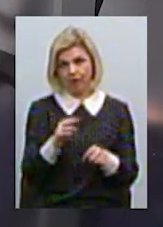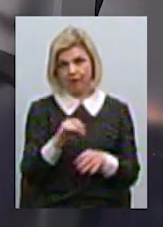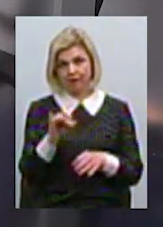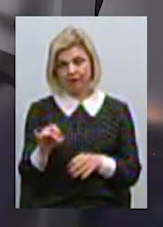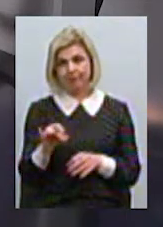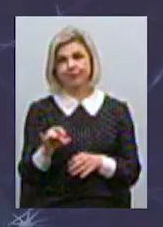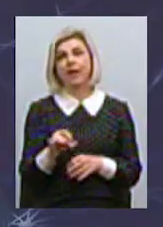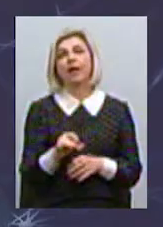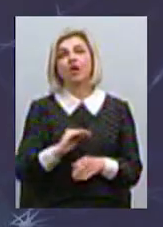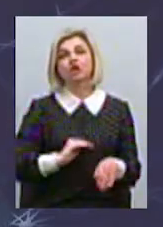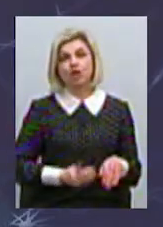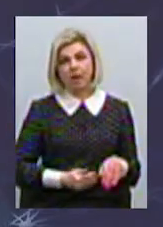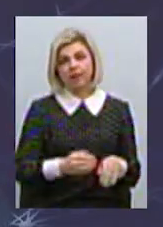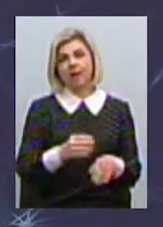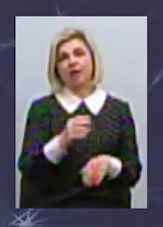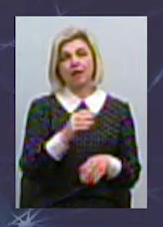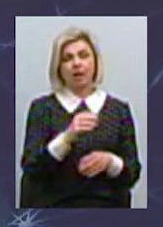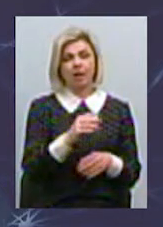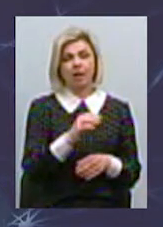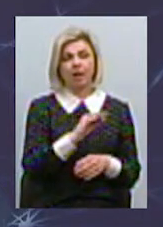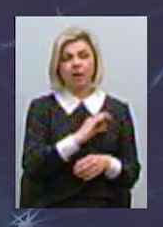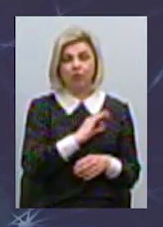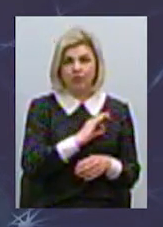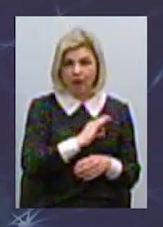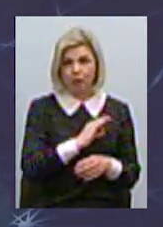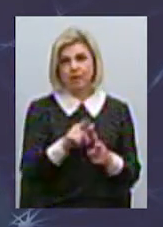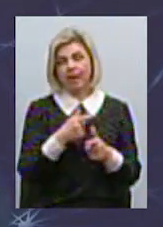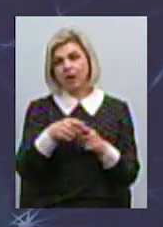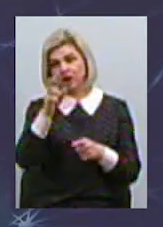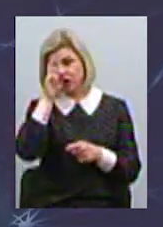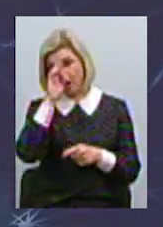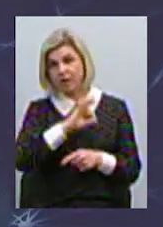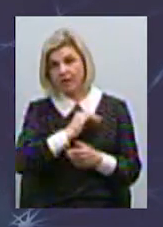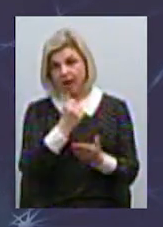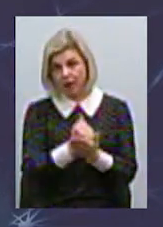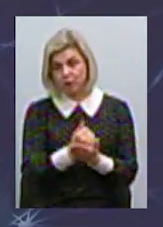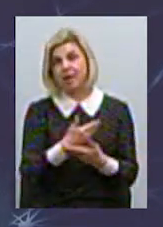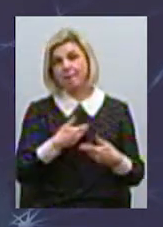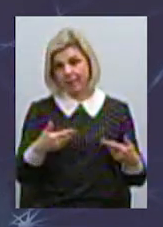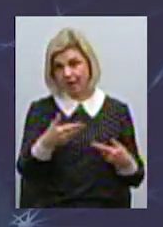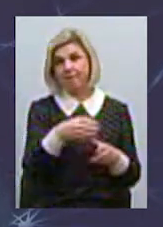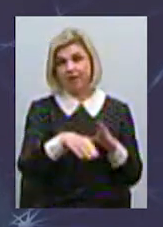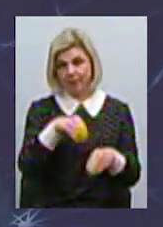інститут приватного нотаря і державного нотаря. Ми обираємо. Приватний, він,